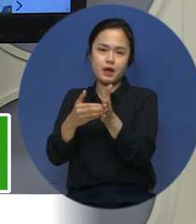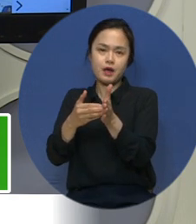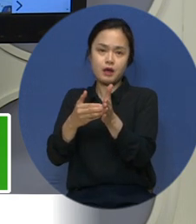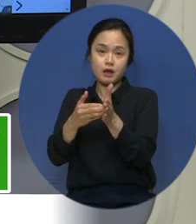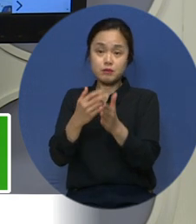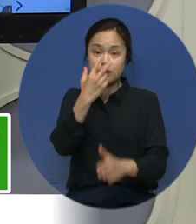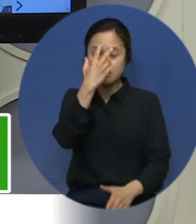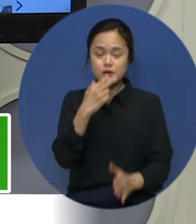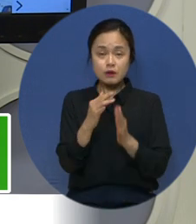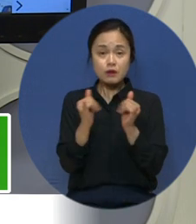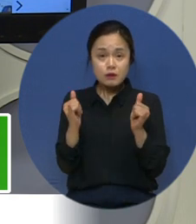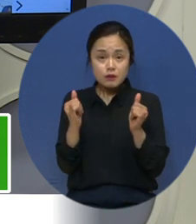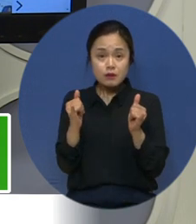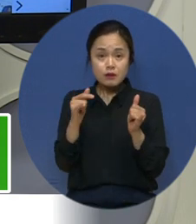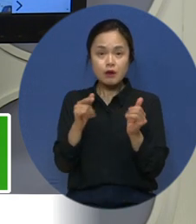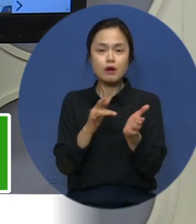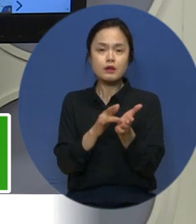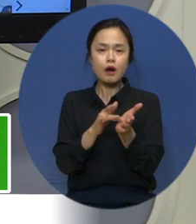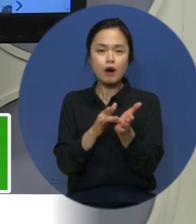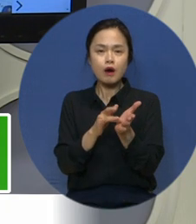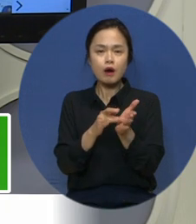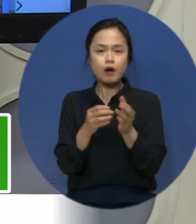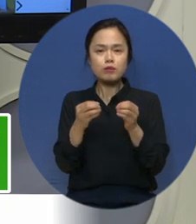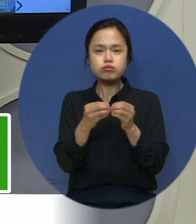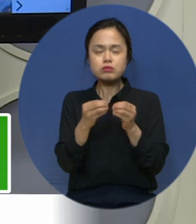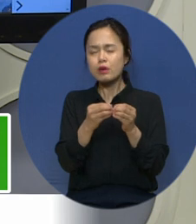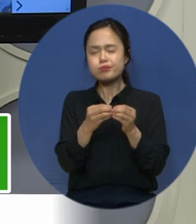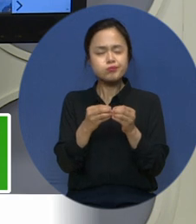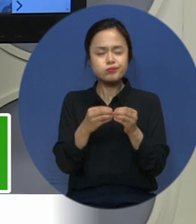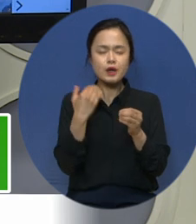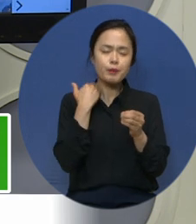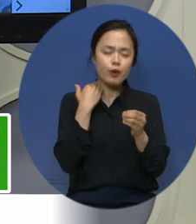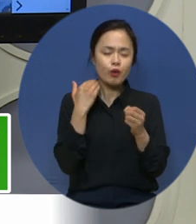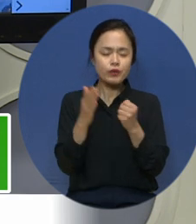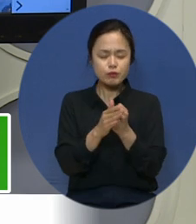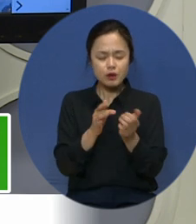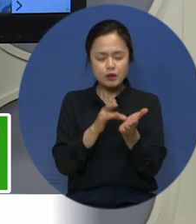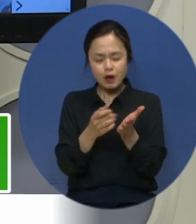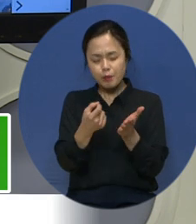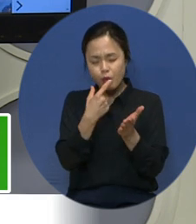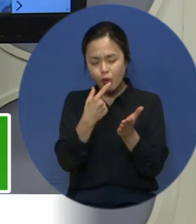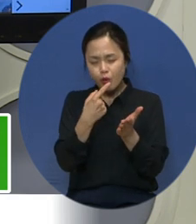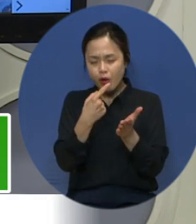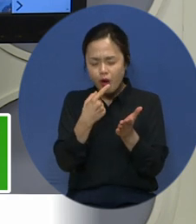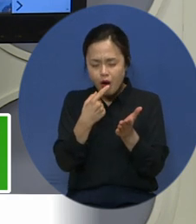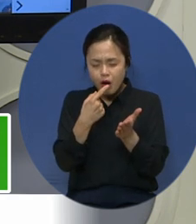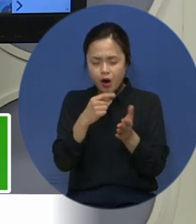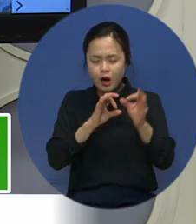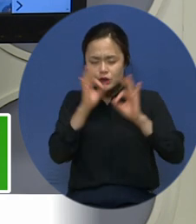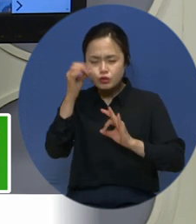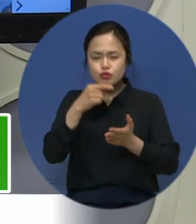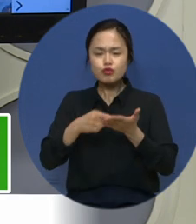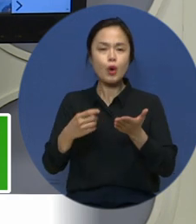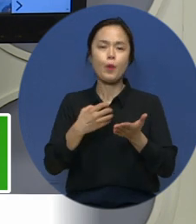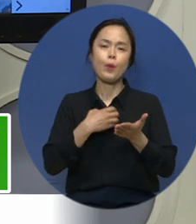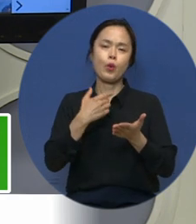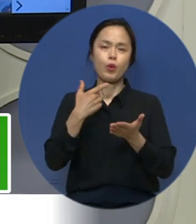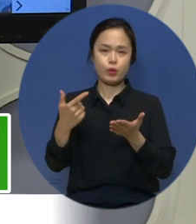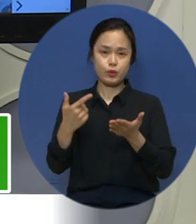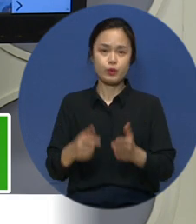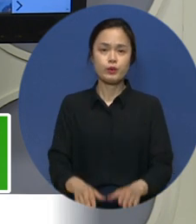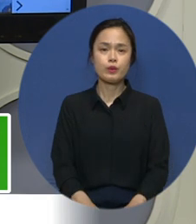시각장애인과 그 영 유아 자녀들은 의약품의 오남용 위험에 노출돼 있다는 지적이 꾸준히 제기되어 왔습니다